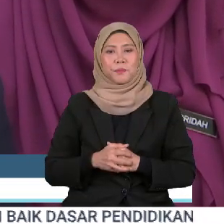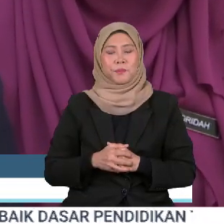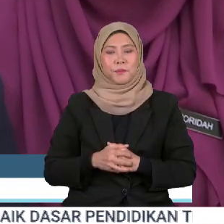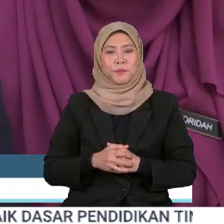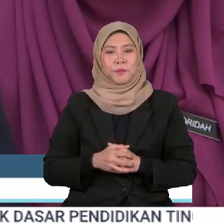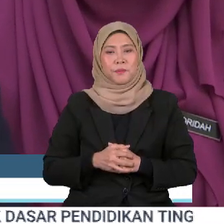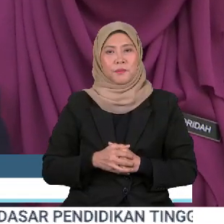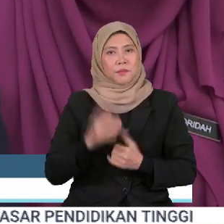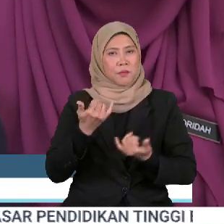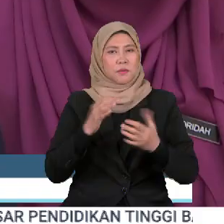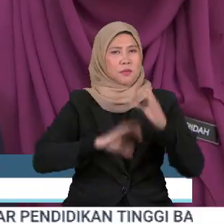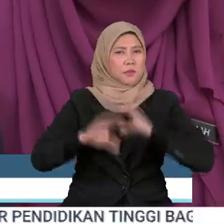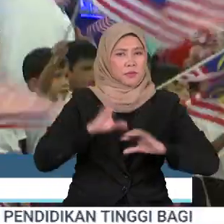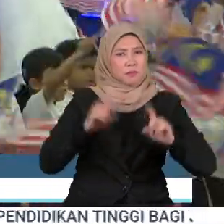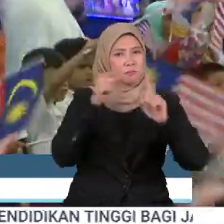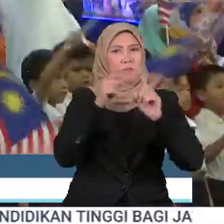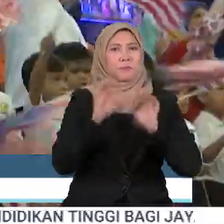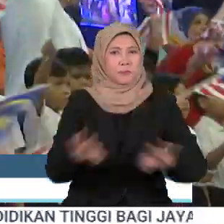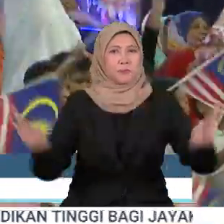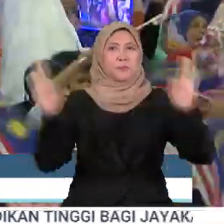penghayatan itu dari segi cita-citanya amat penting.